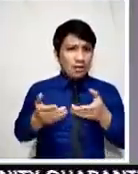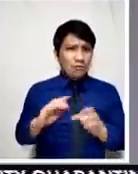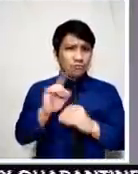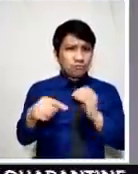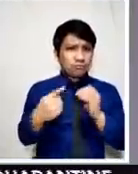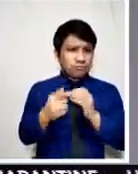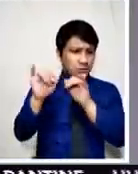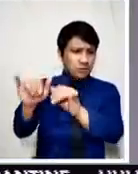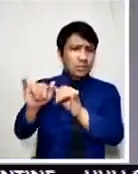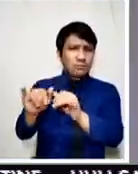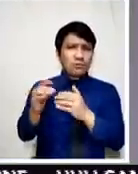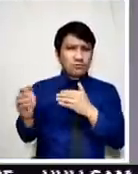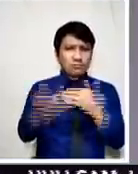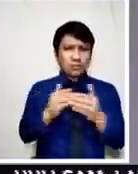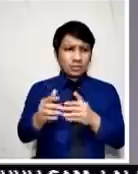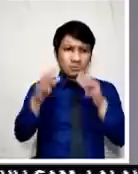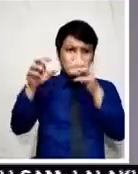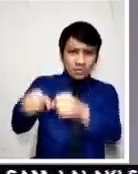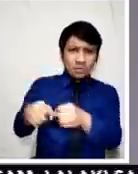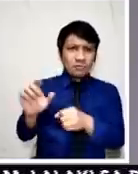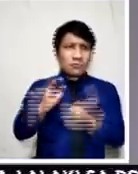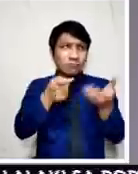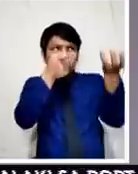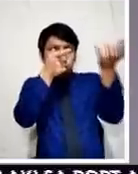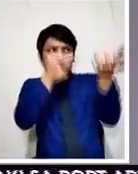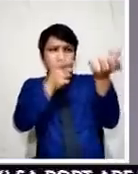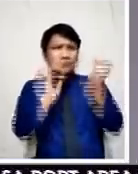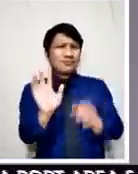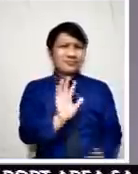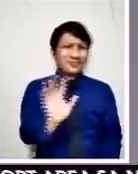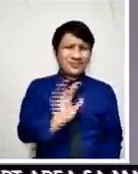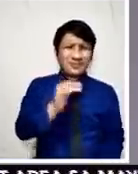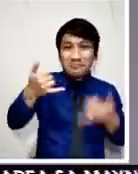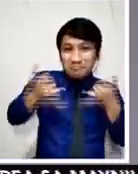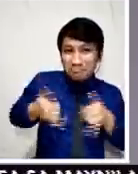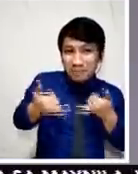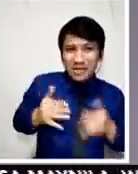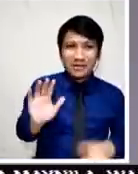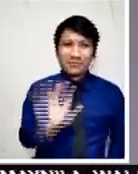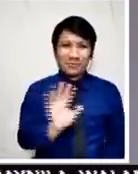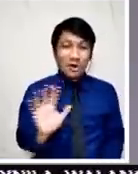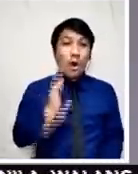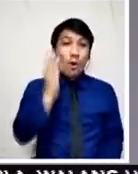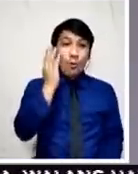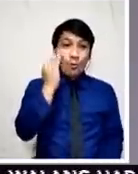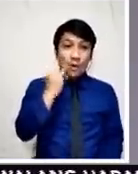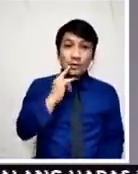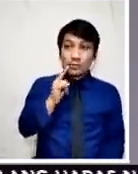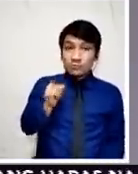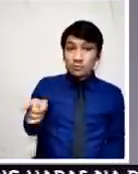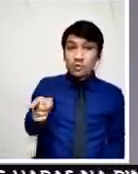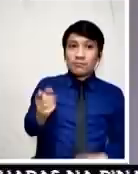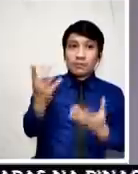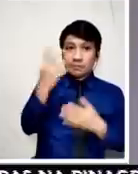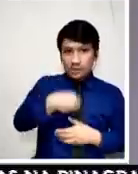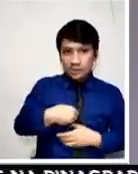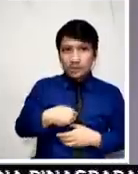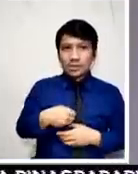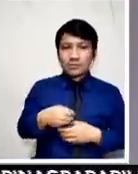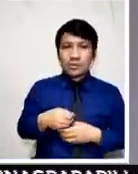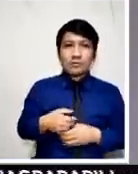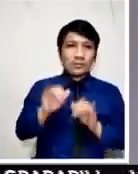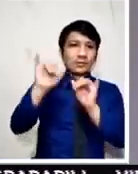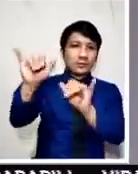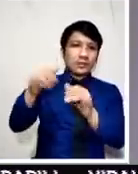Huwag nating hulihin, huwag nating barilin, huwag nating paglaruan kasi mas maganda at mas maayos sila. Nanando sila sa